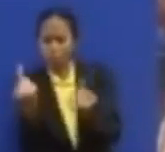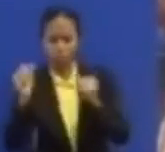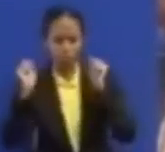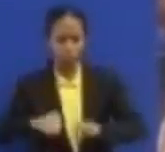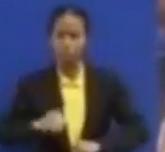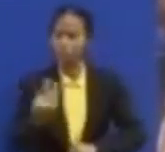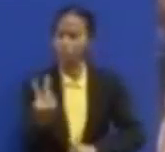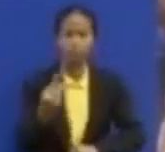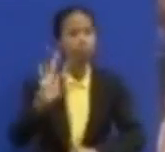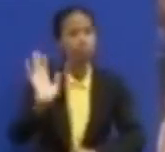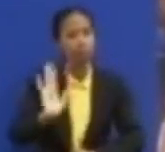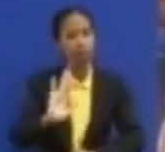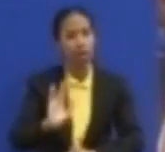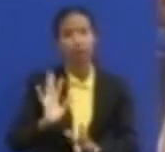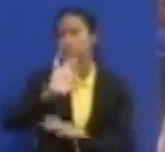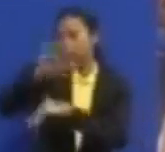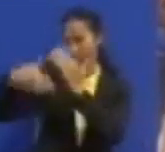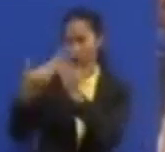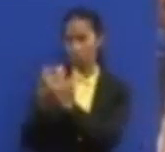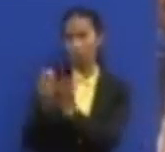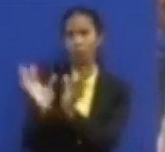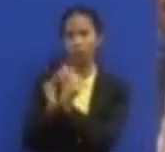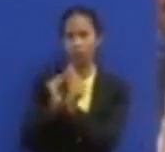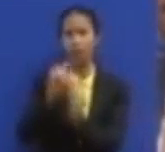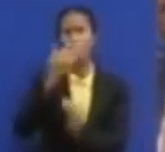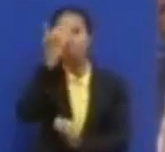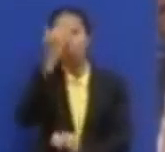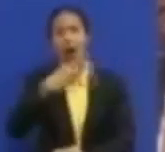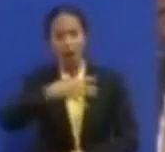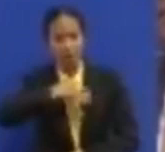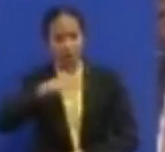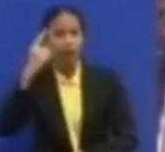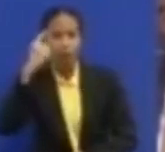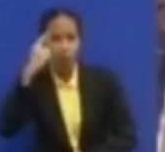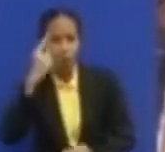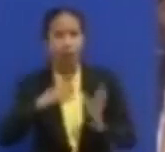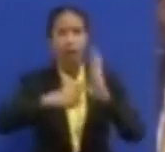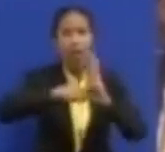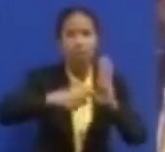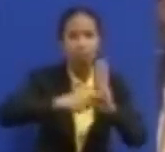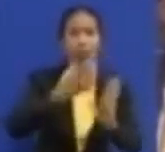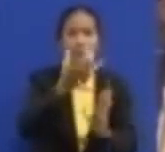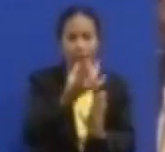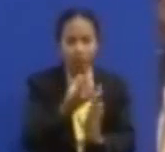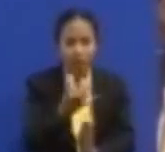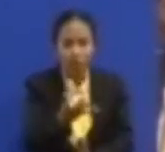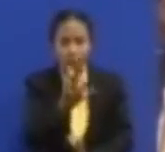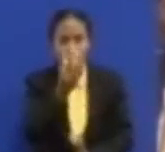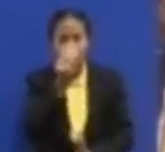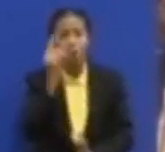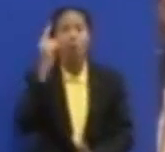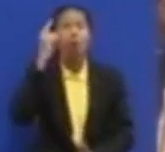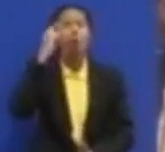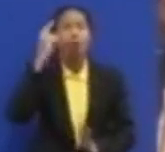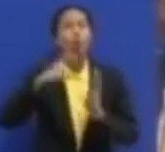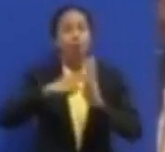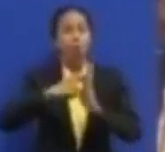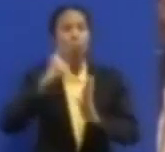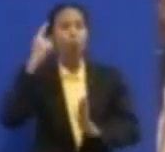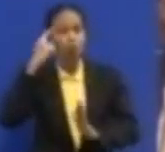นก็ต้องฟังเหตุและผลจึงจะลงคะแนนได้สภานี้เป็นสภาเพื่อประ